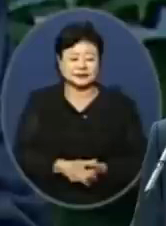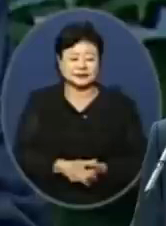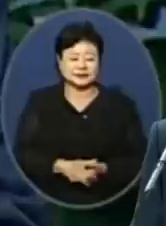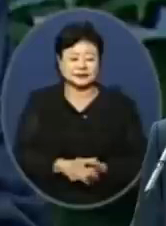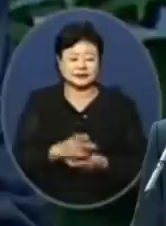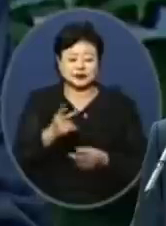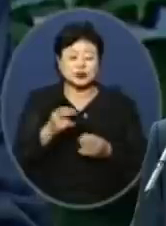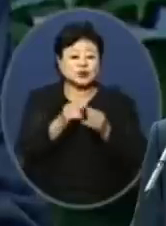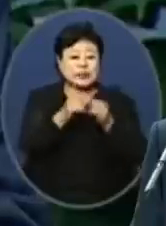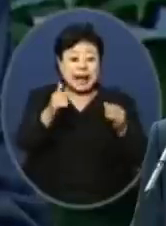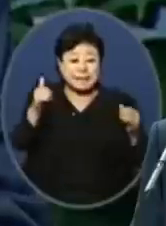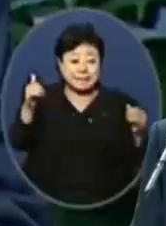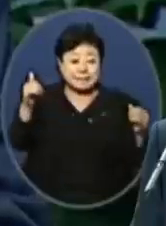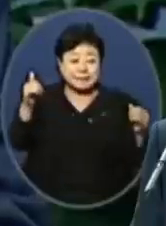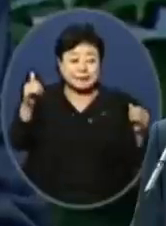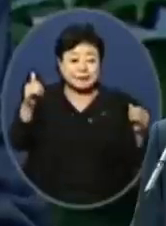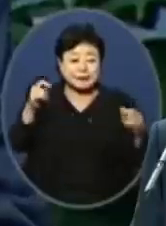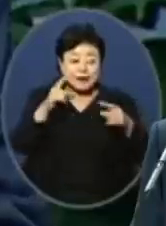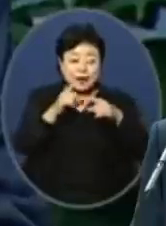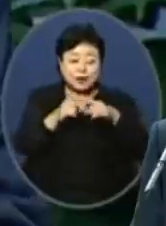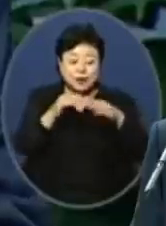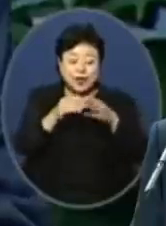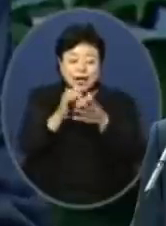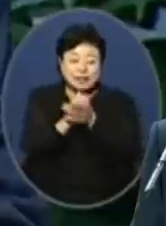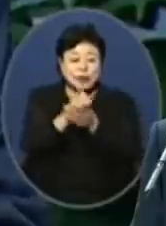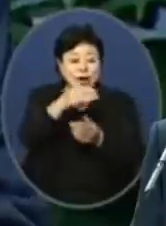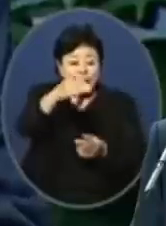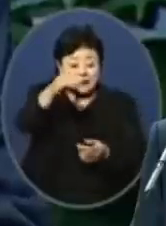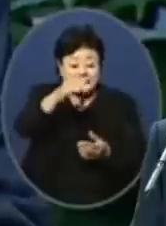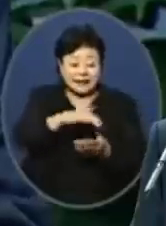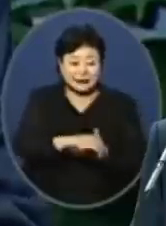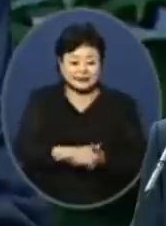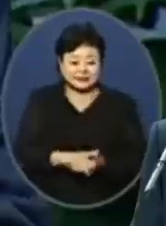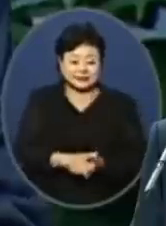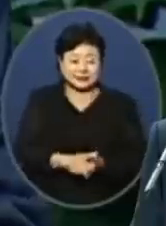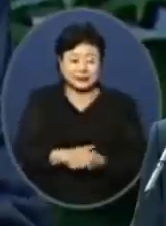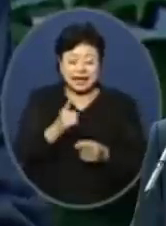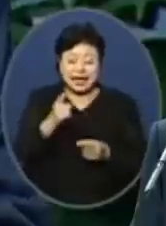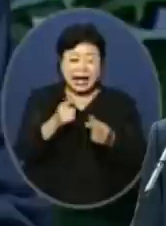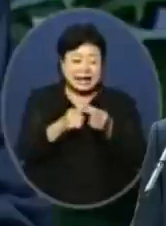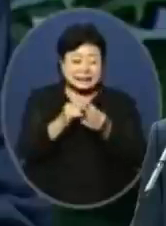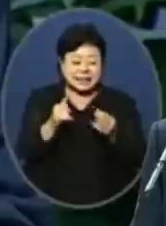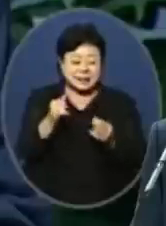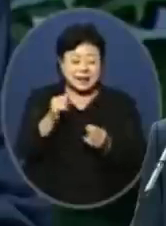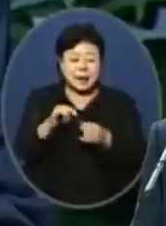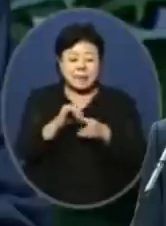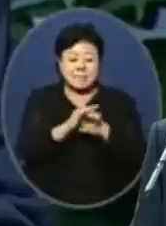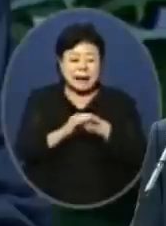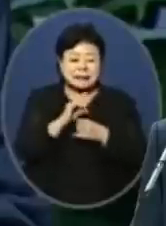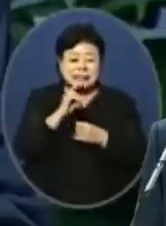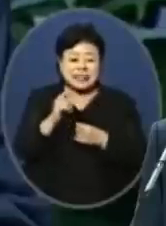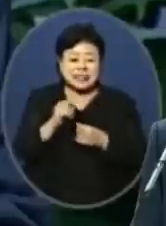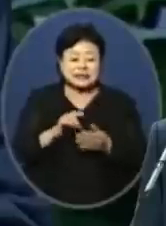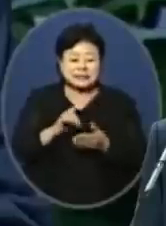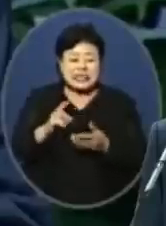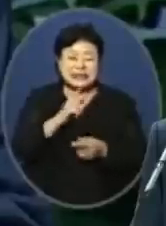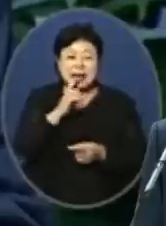두 사람이 교회에 기도하러 갔는데 한 사람은 바리새인이요 한 사람은